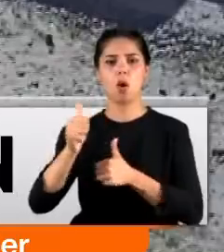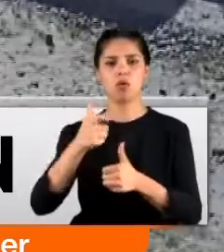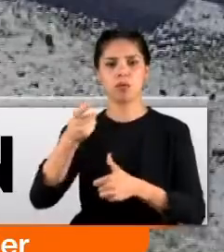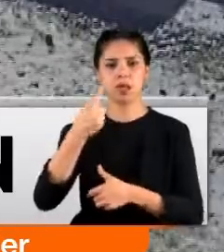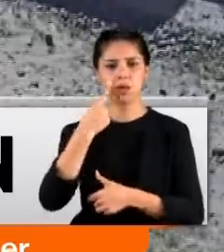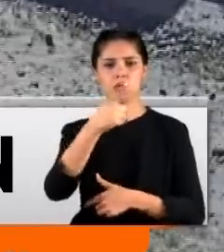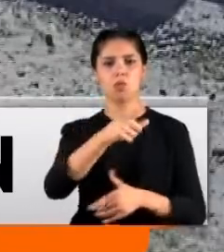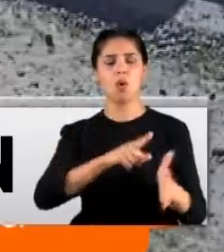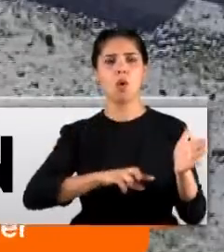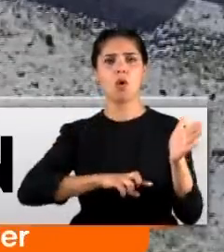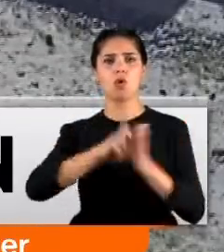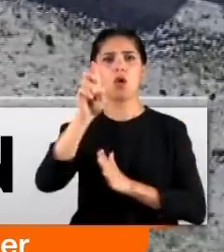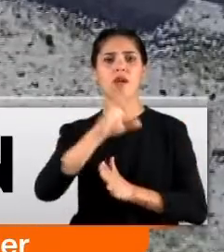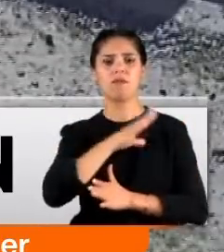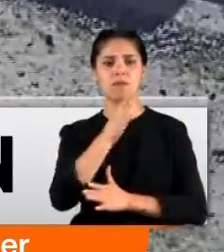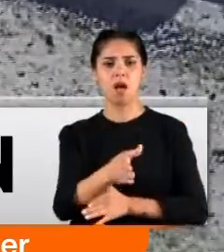ise roket atar vardı.